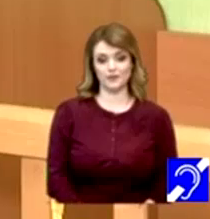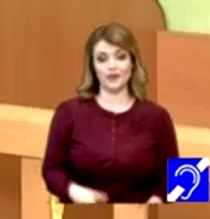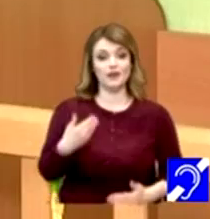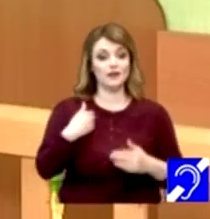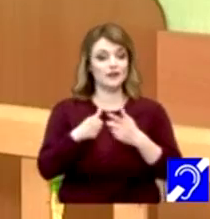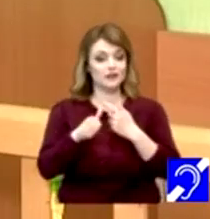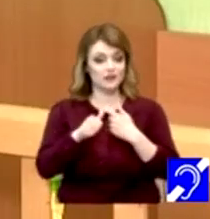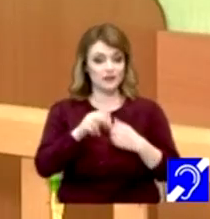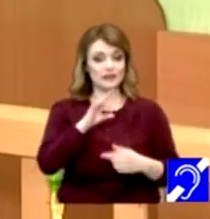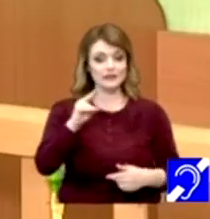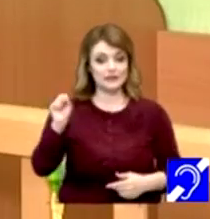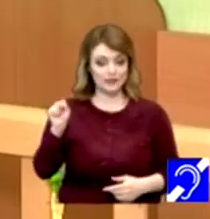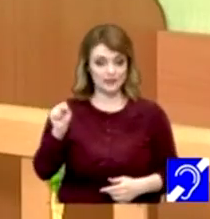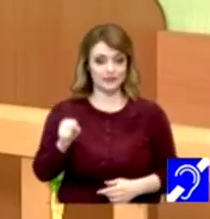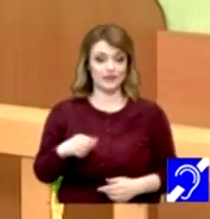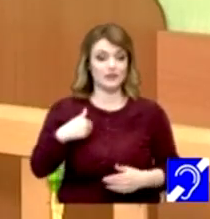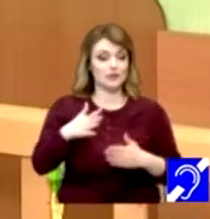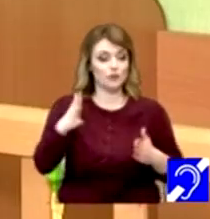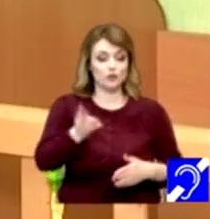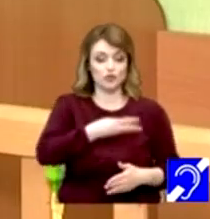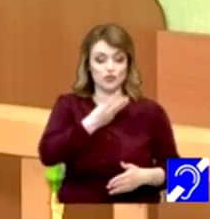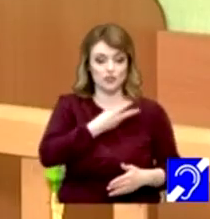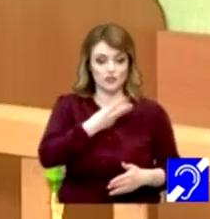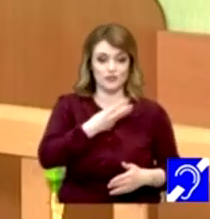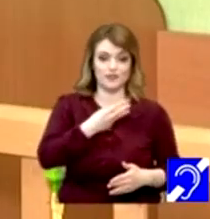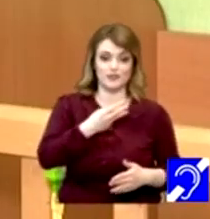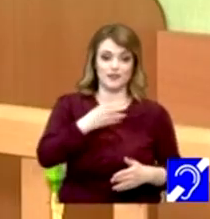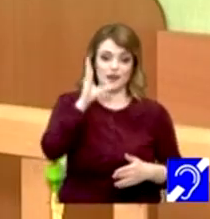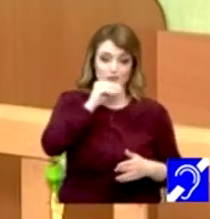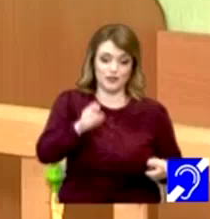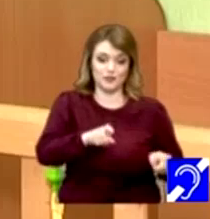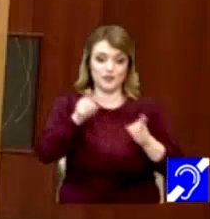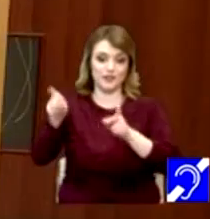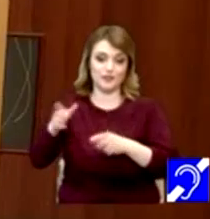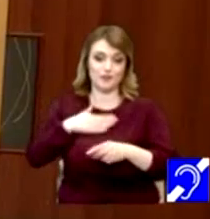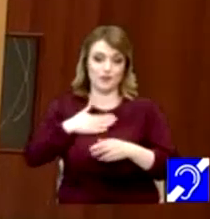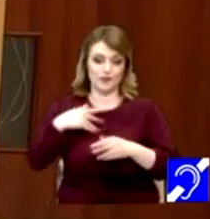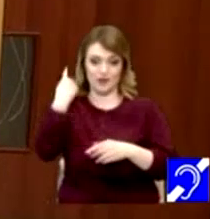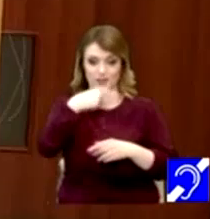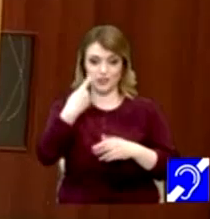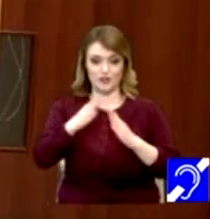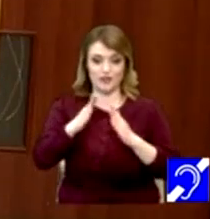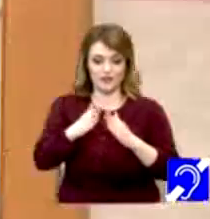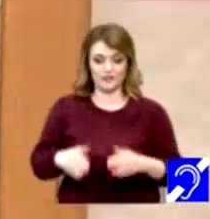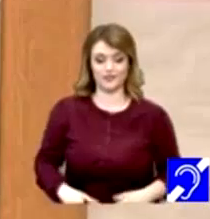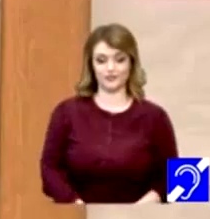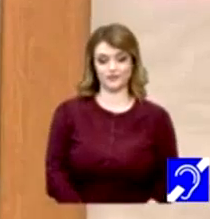Mă numesc Munteanu Cristina. Cel mai mult îmi doresc la moment să putem trece la casa noastră cu toată familia.